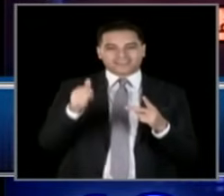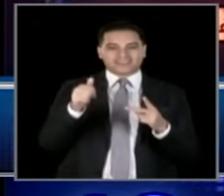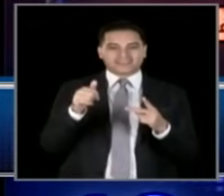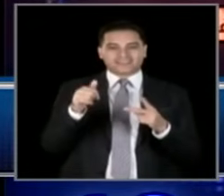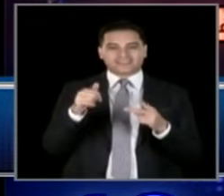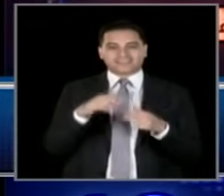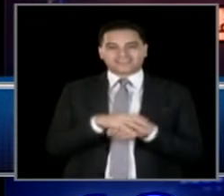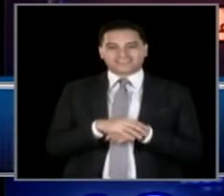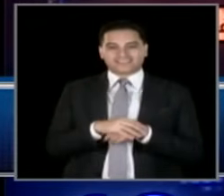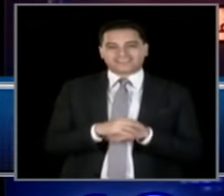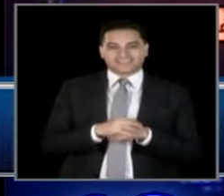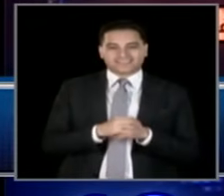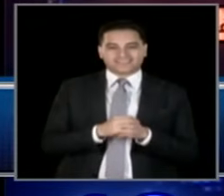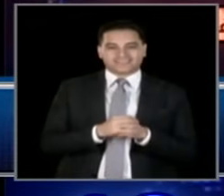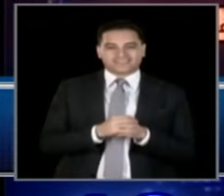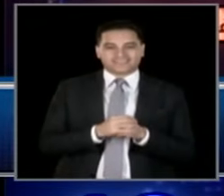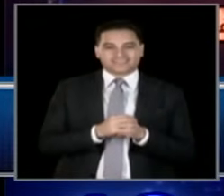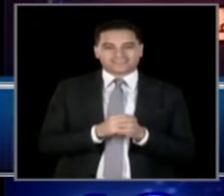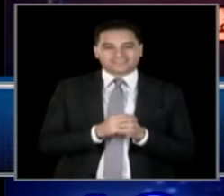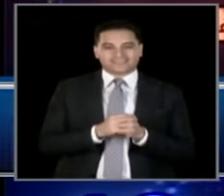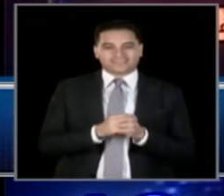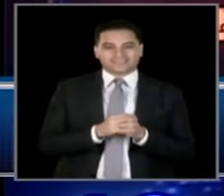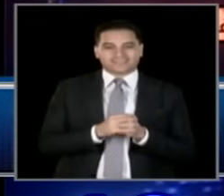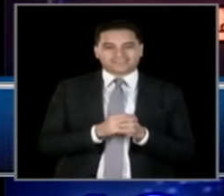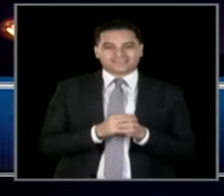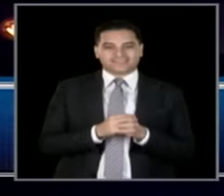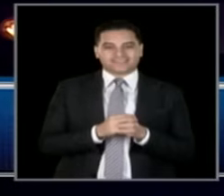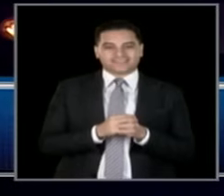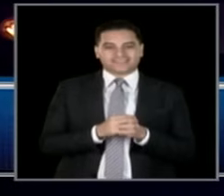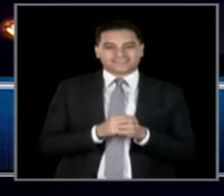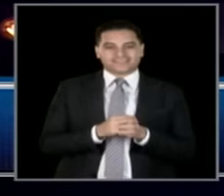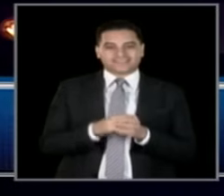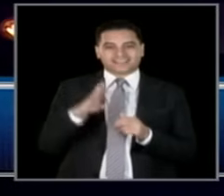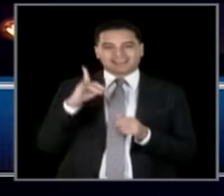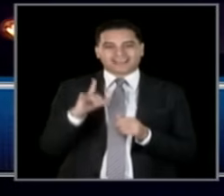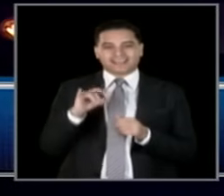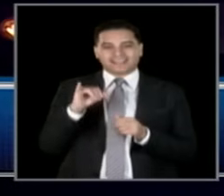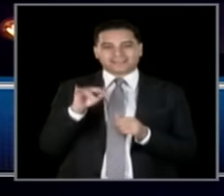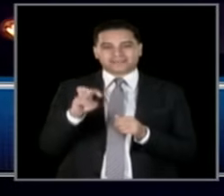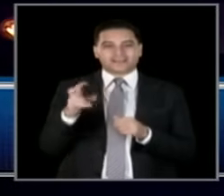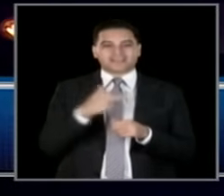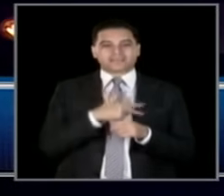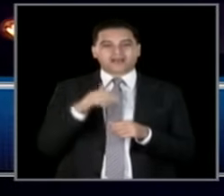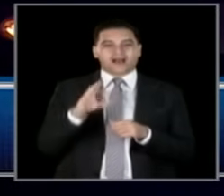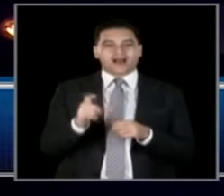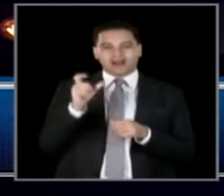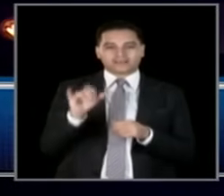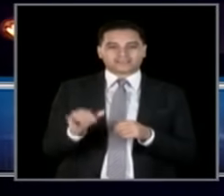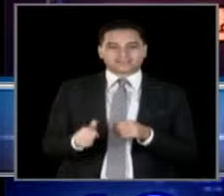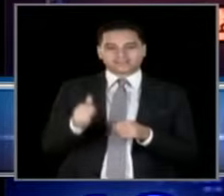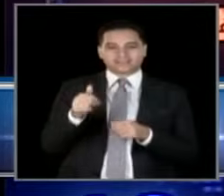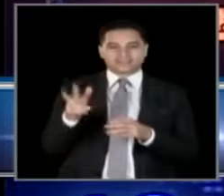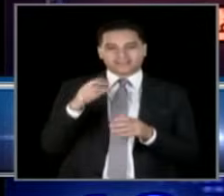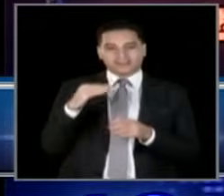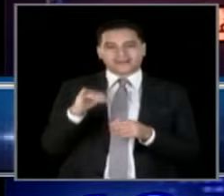إيه؟ هانيا إيه؟ لا لا كريمة اسمها هانيا